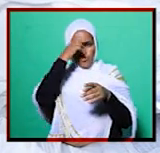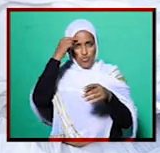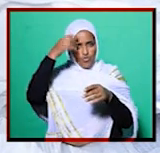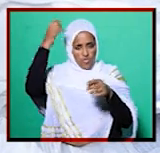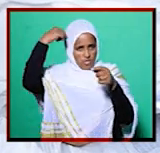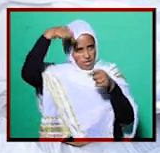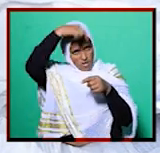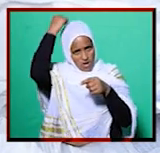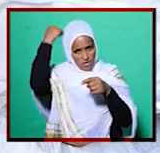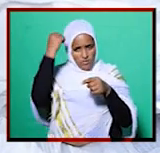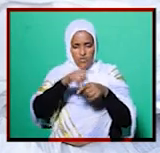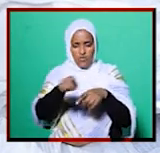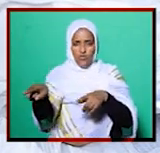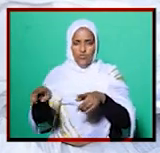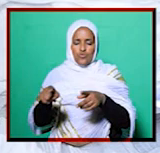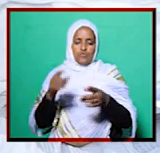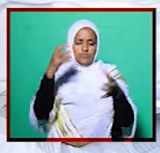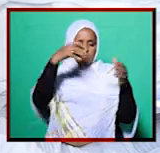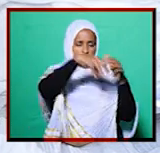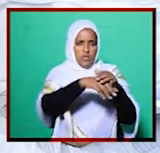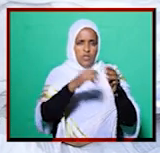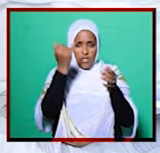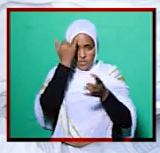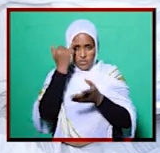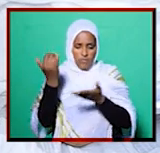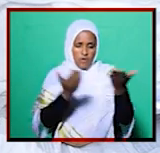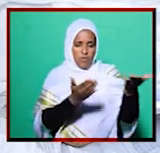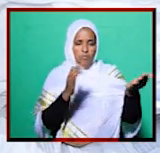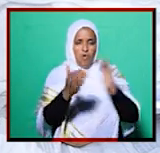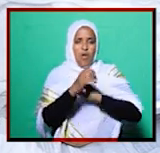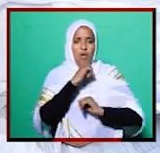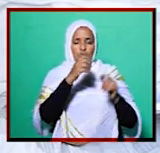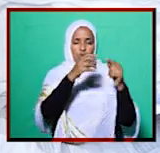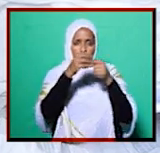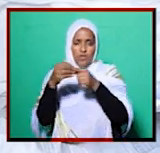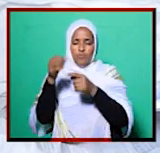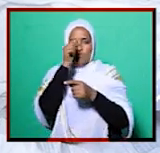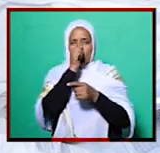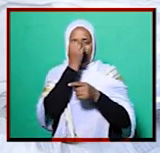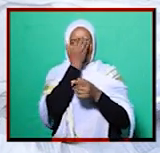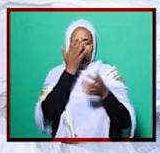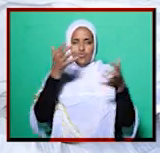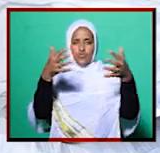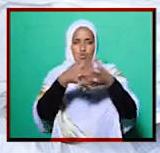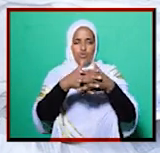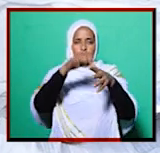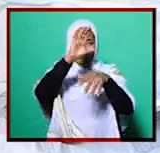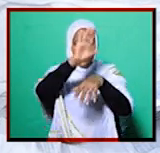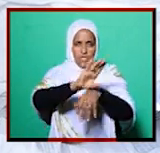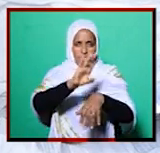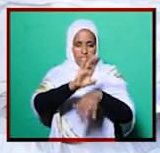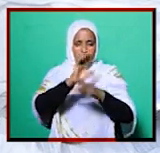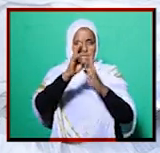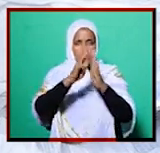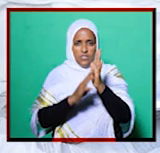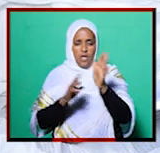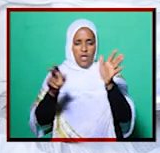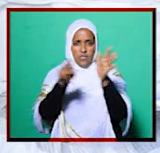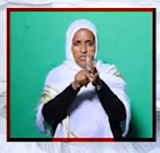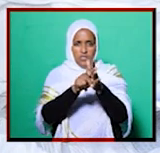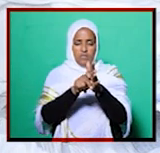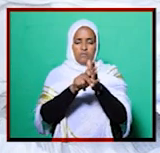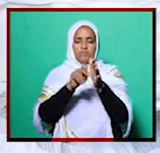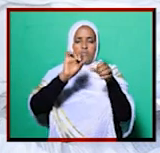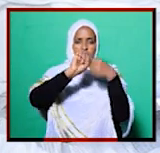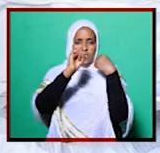ራስ ለነሱ ግብዓት ለመስጠት ሐሳብ ለማቅረብ ካልሆነ በኢትዮጵያ ኦርቶዶክስ ተዋሕዶ ቤተክርስቲያን ሥርዓተ